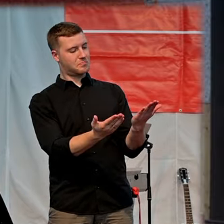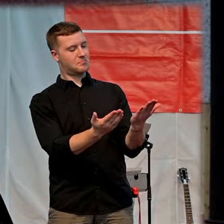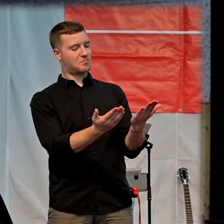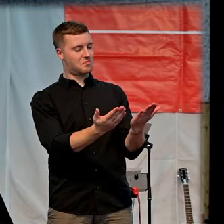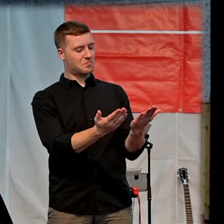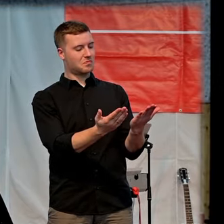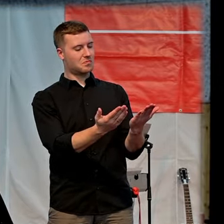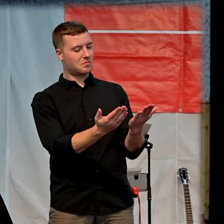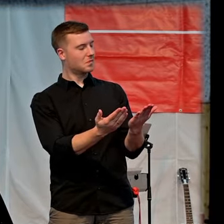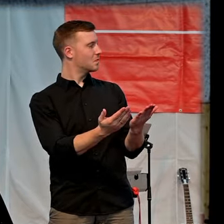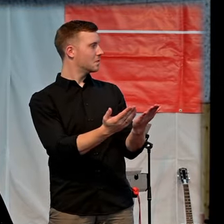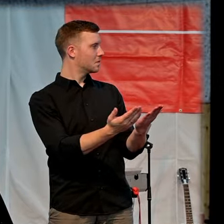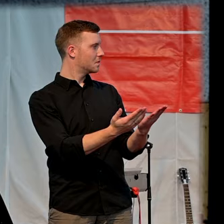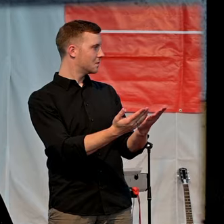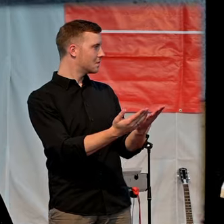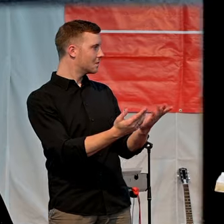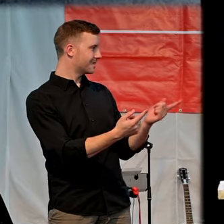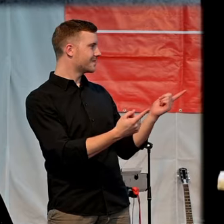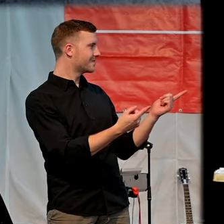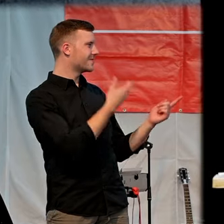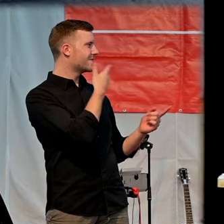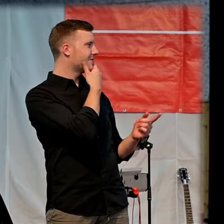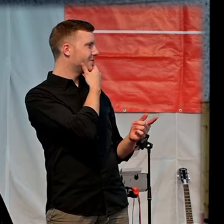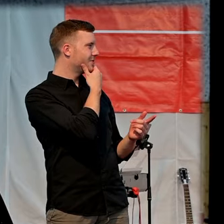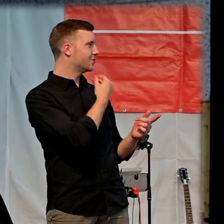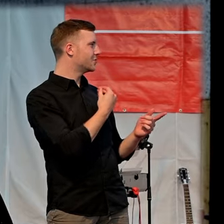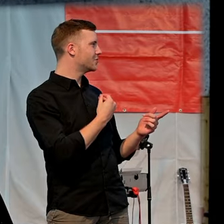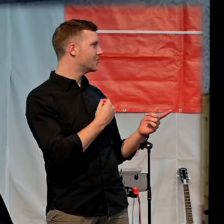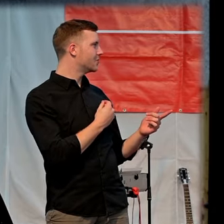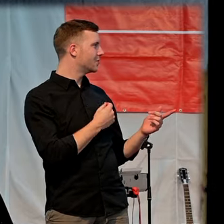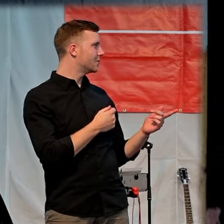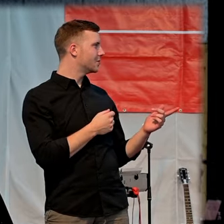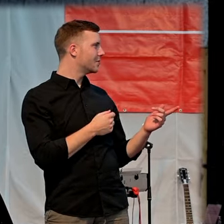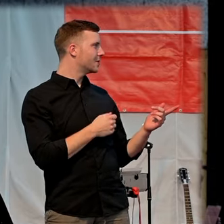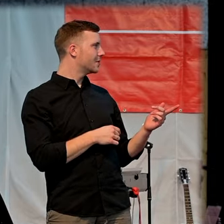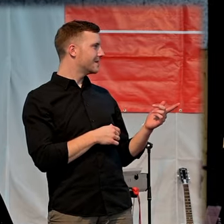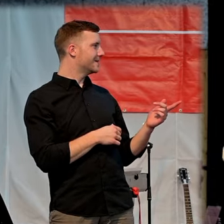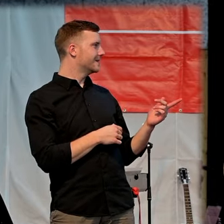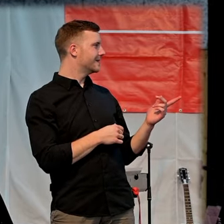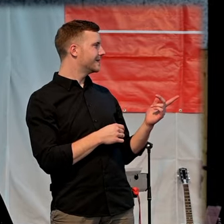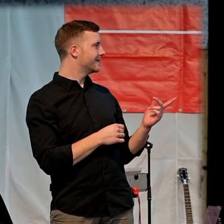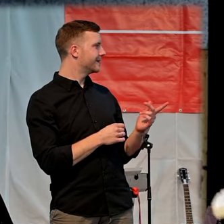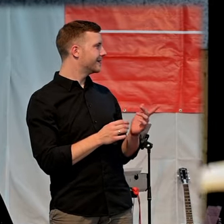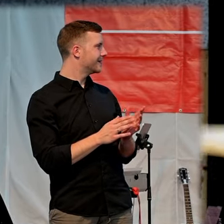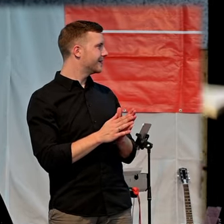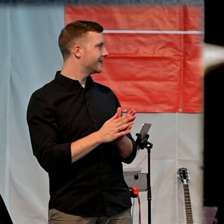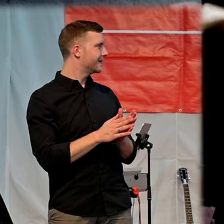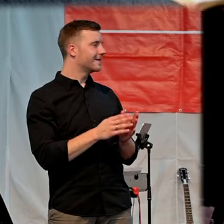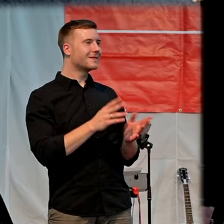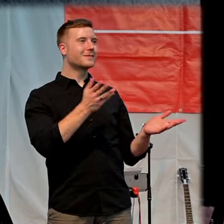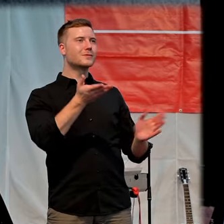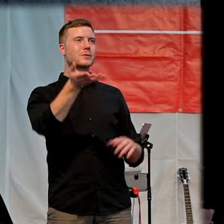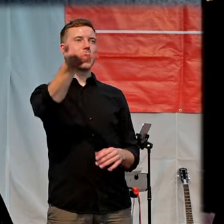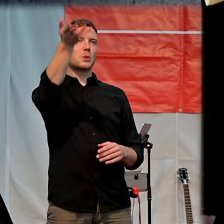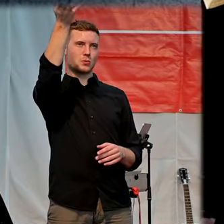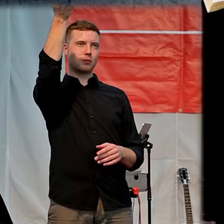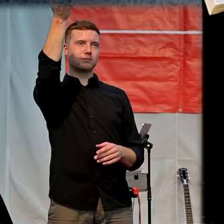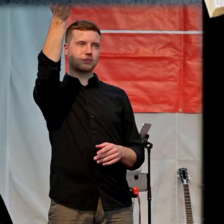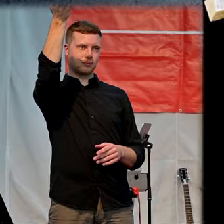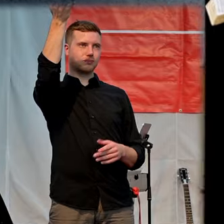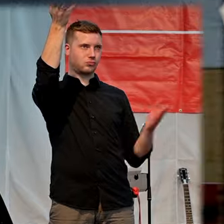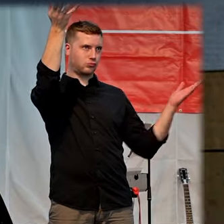Wenn du so eine schöne hast wie ich, das ist keine billige Hemdbibel, die müsste größer sein, aber so, dann heben wir sie hoch und halten sie hoch.